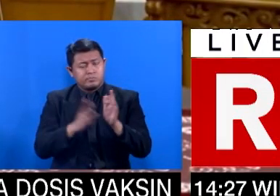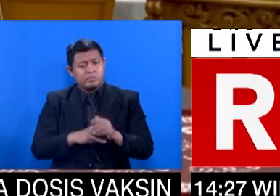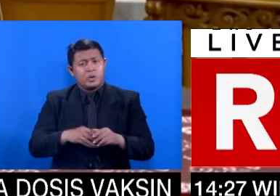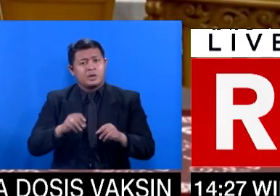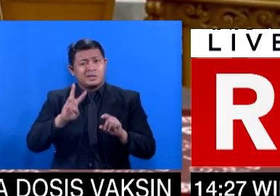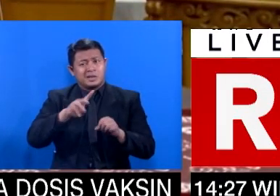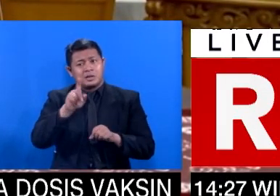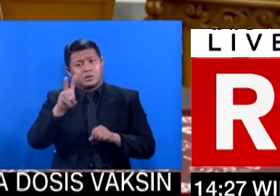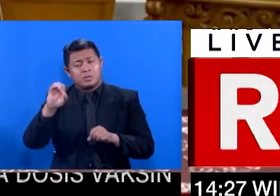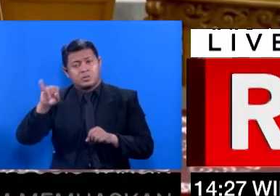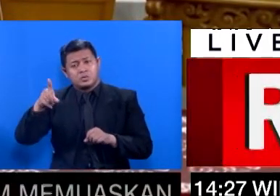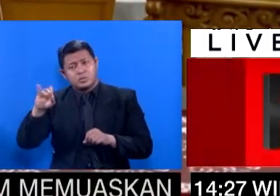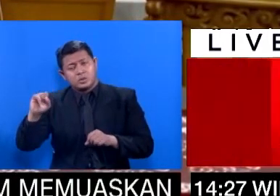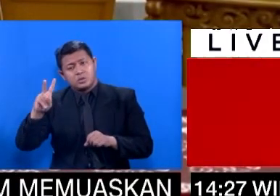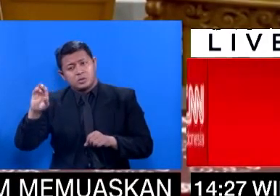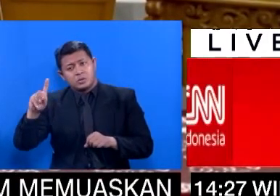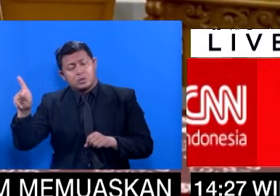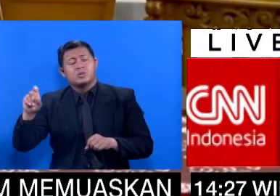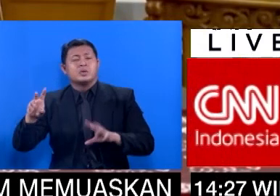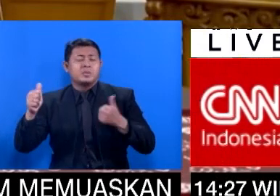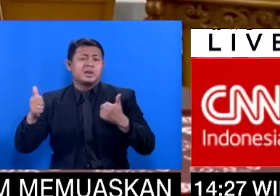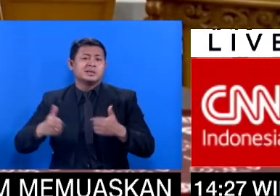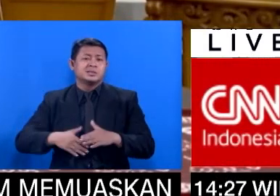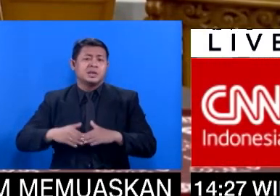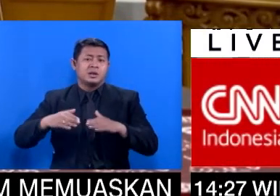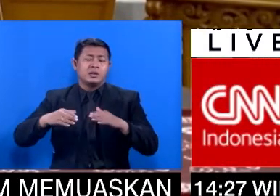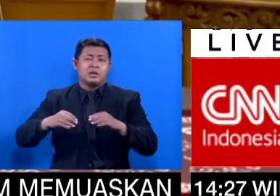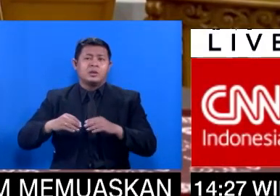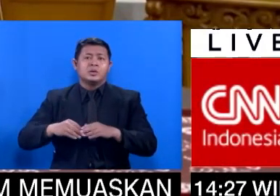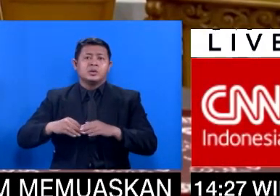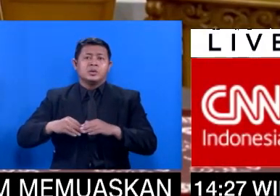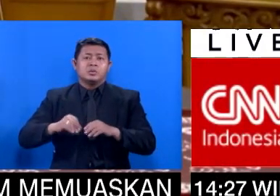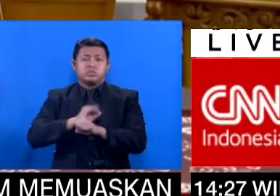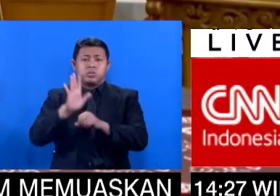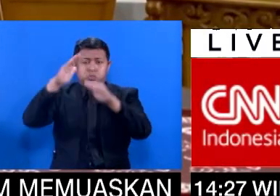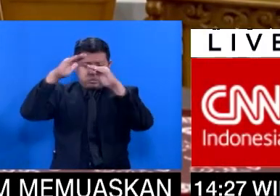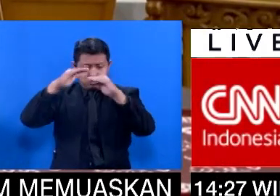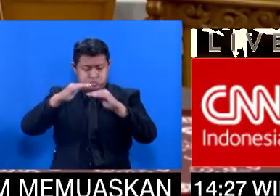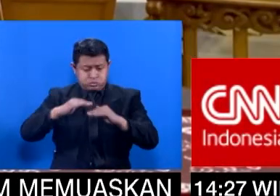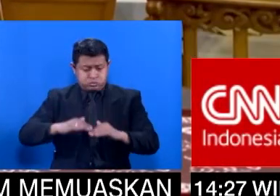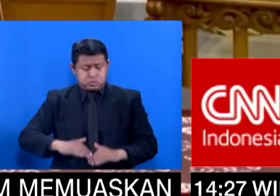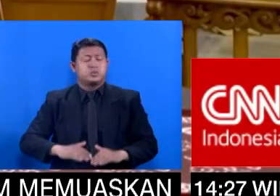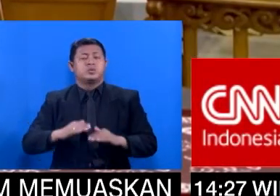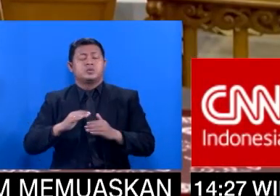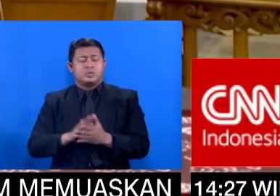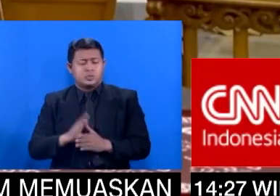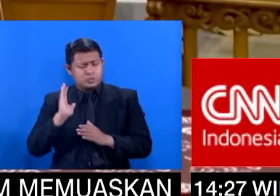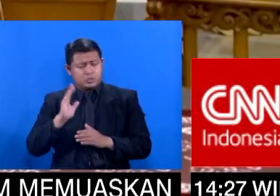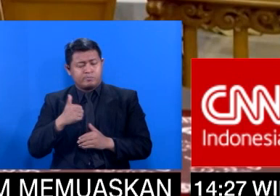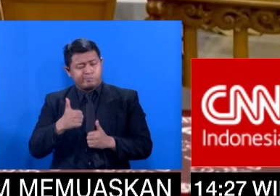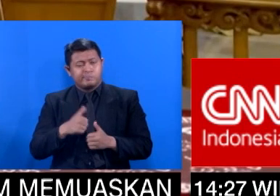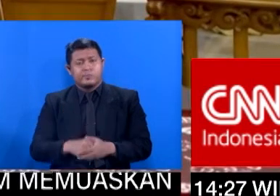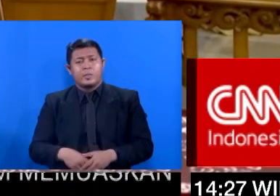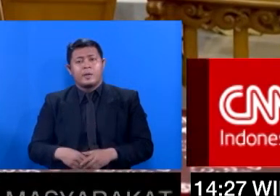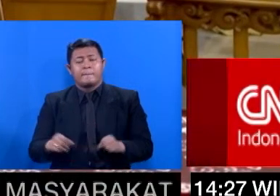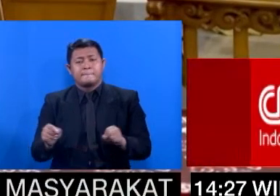3 hingga 20 Juli 2021 telah berhasil menurunkan tren penambahan kasus dan juga keterisian rumah sakit. Penerapan